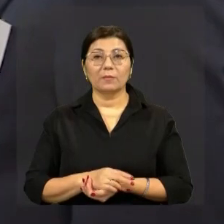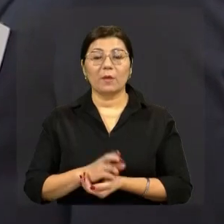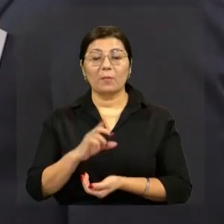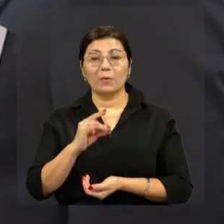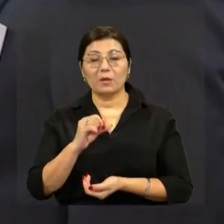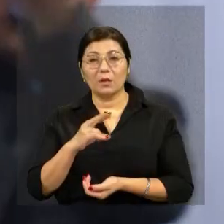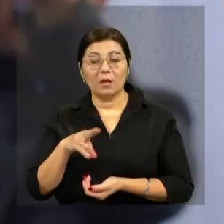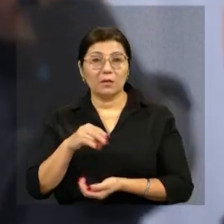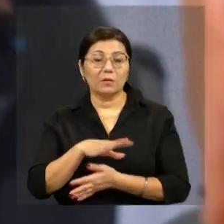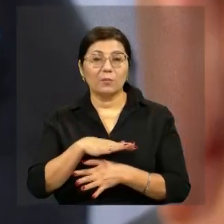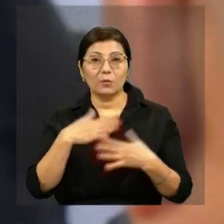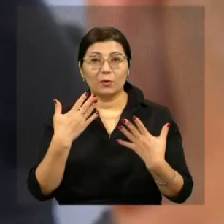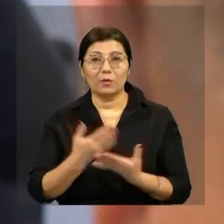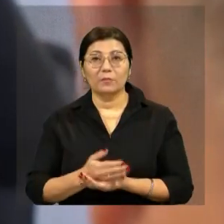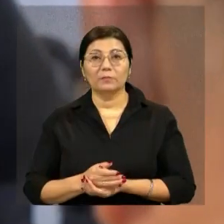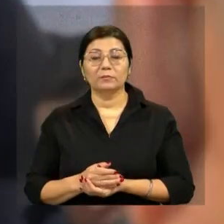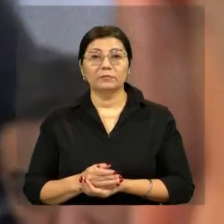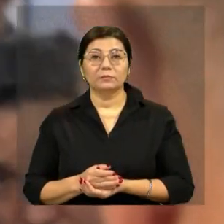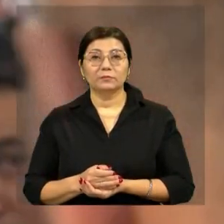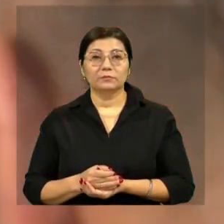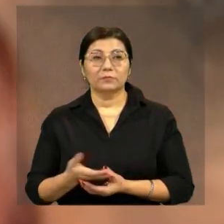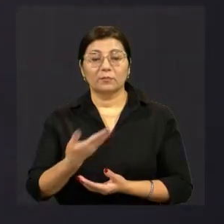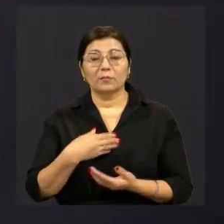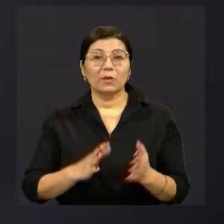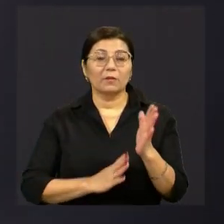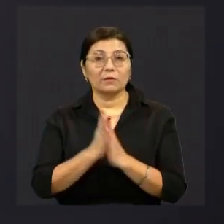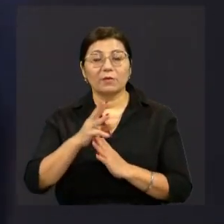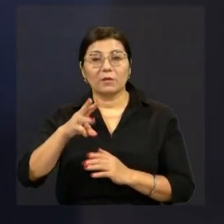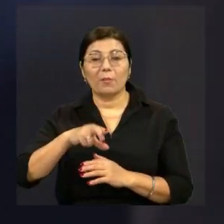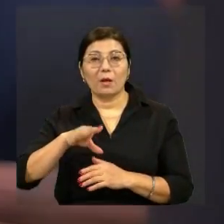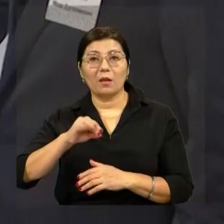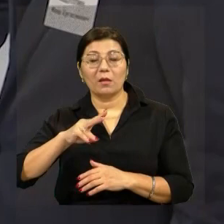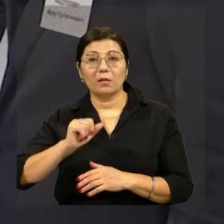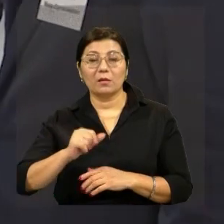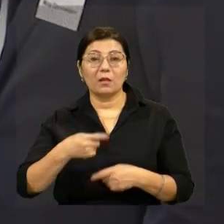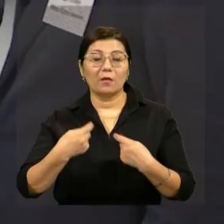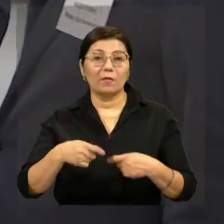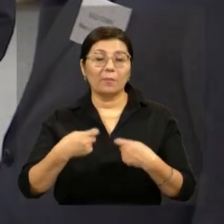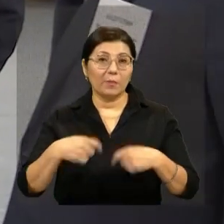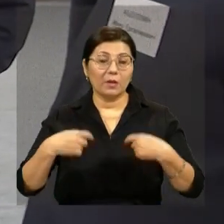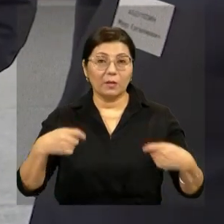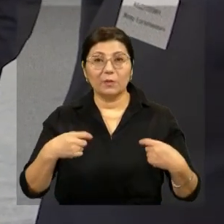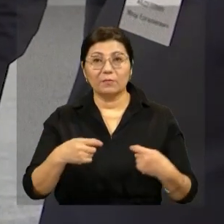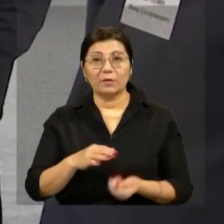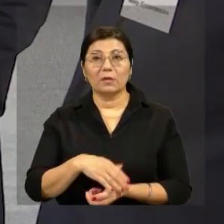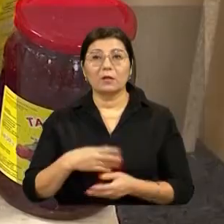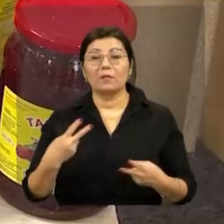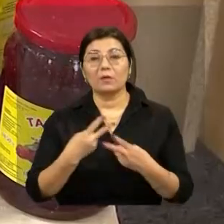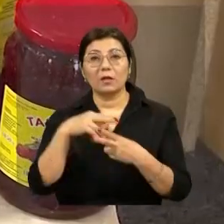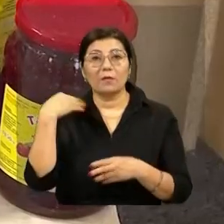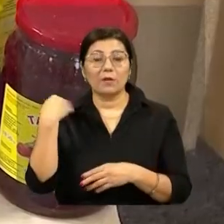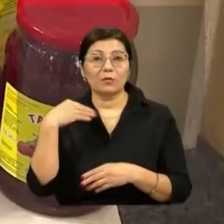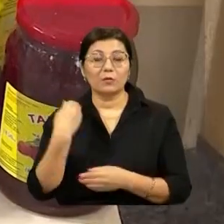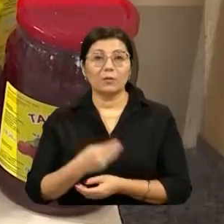СНГ. Мы выращиваем малину, делаем, продаем в Астане, в Актобе, в Атырау и делаем варенье. Также мы производим